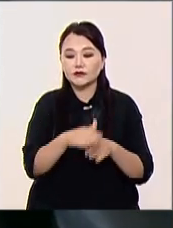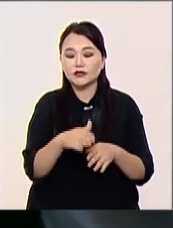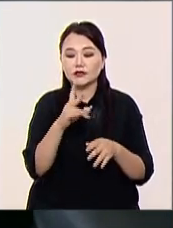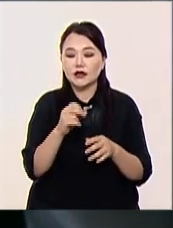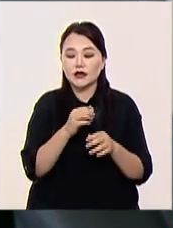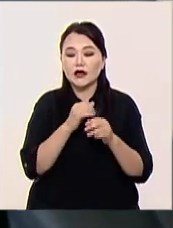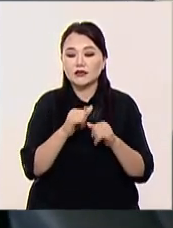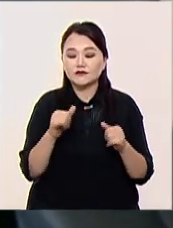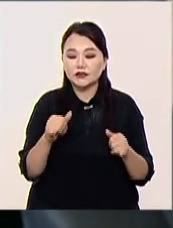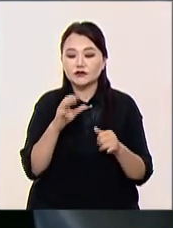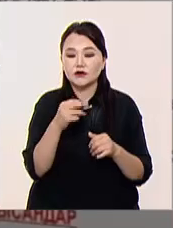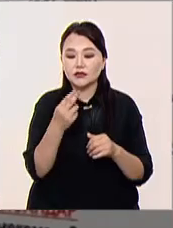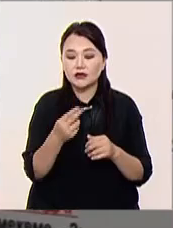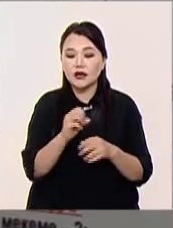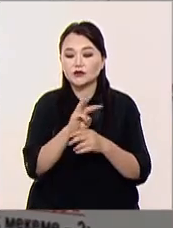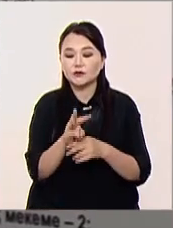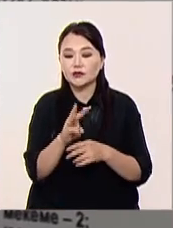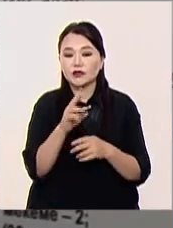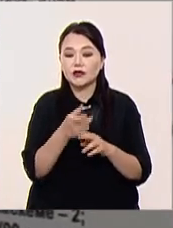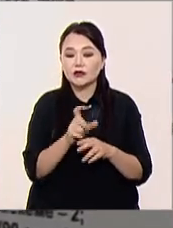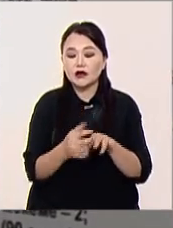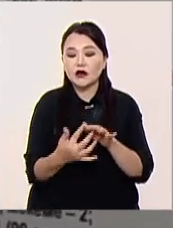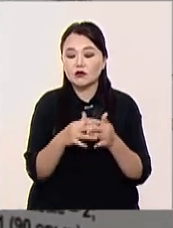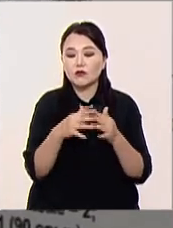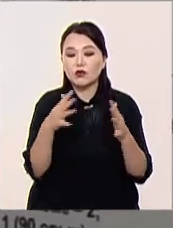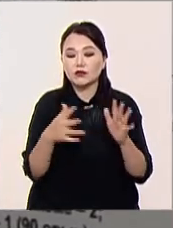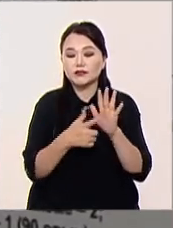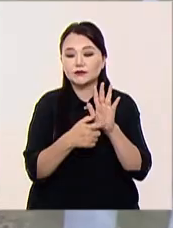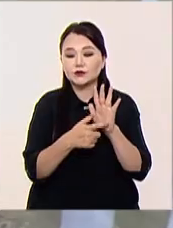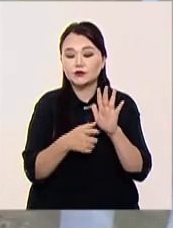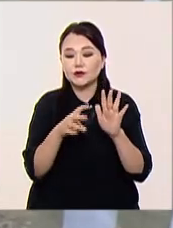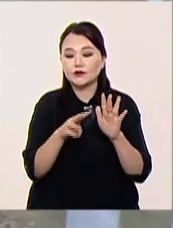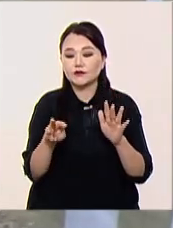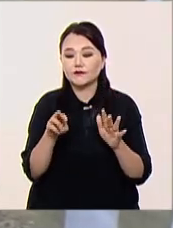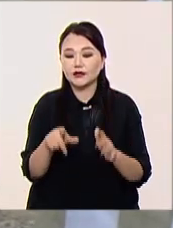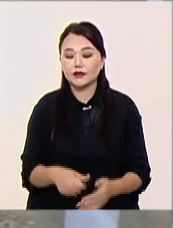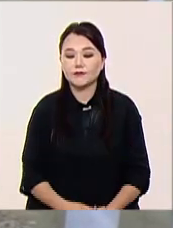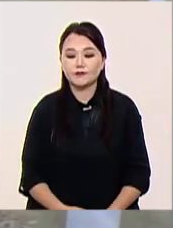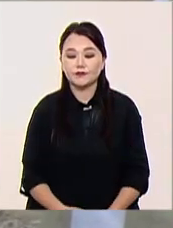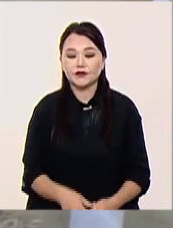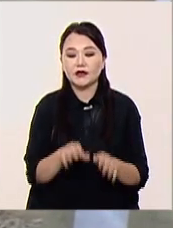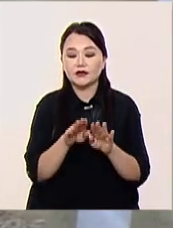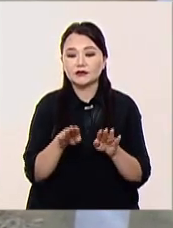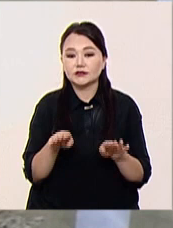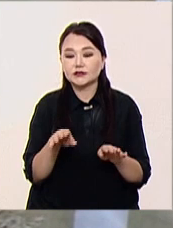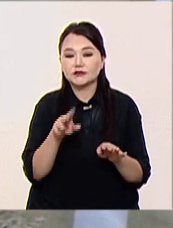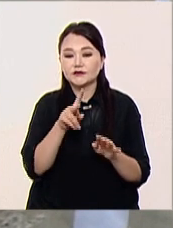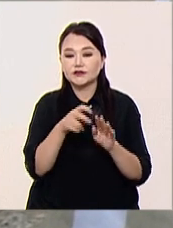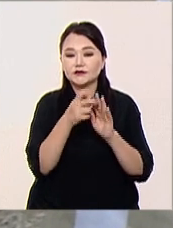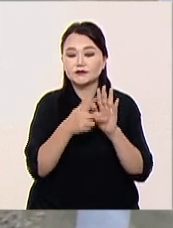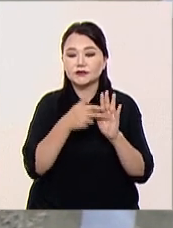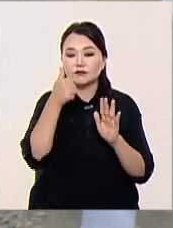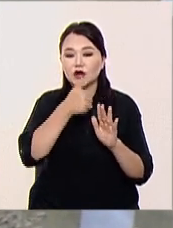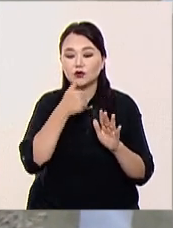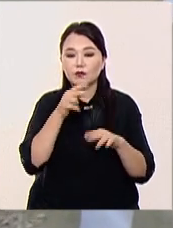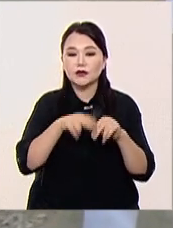развитие и социальное обеспечение данного населенного пункта более 700 миллионов тенге. В 2018